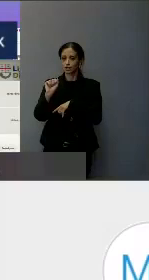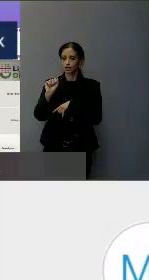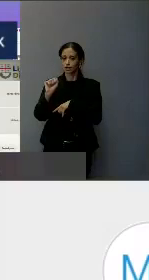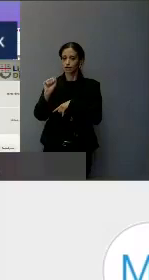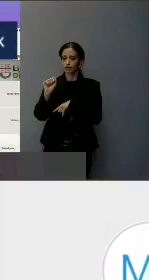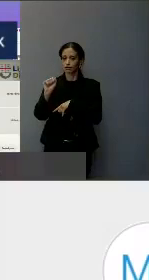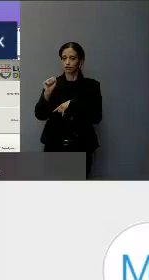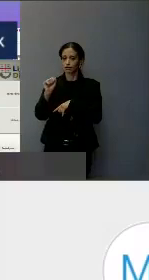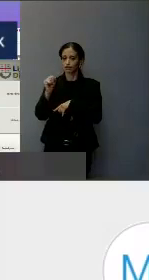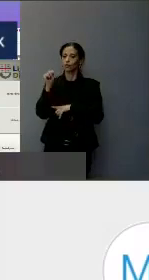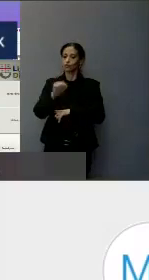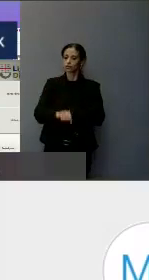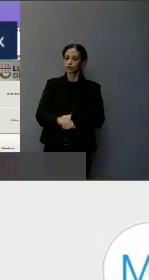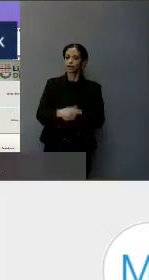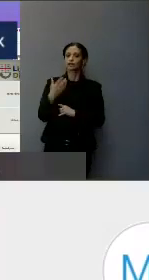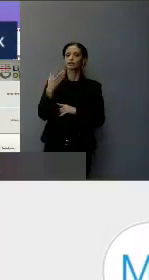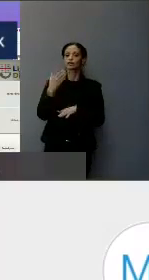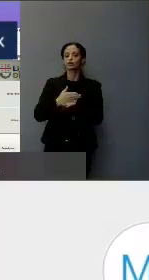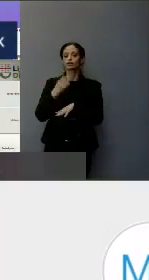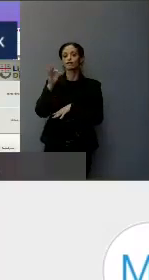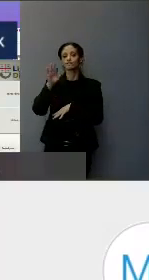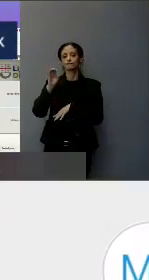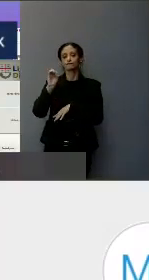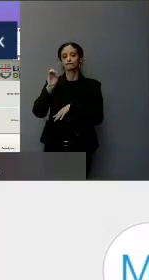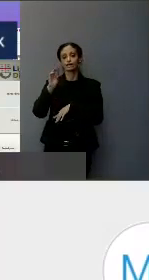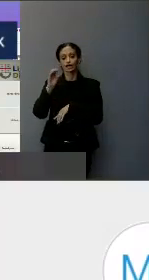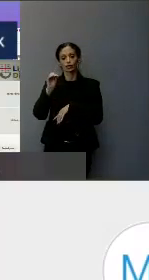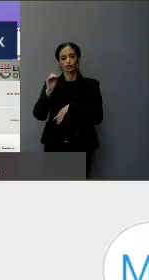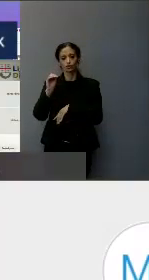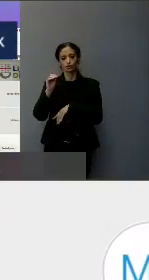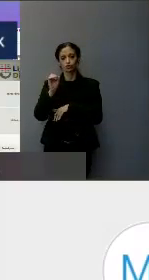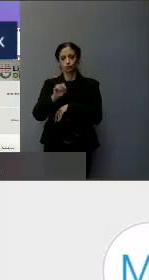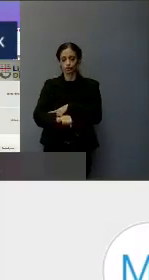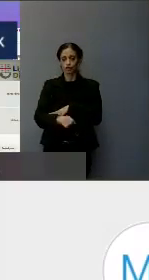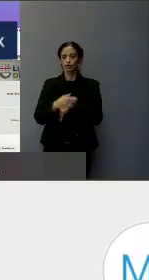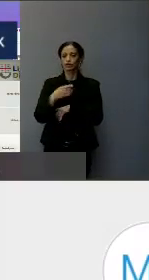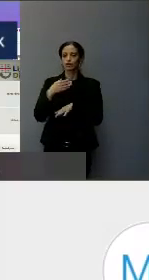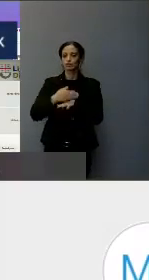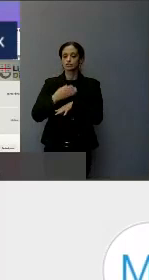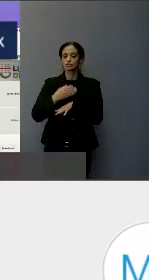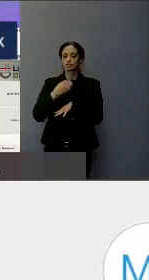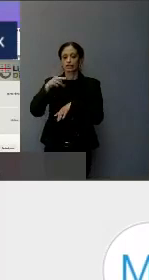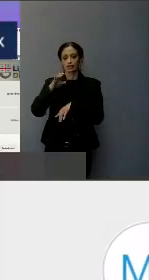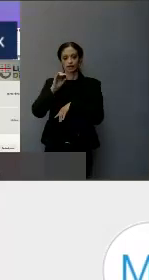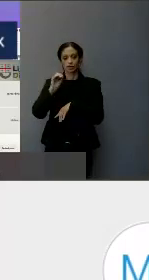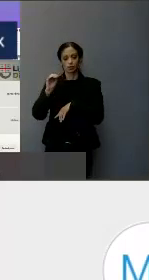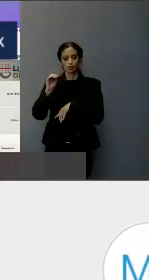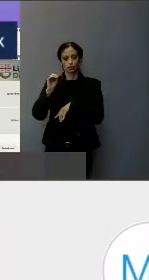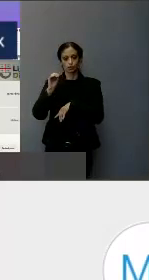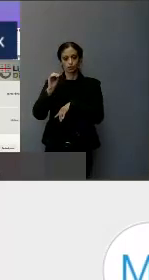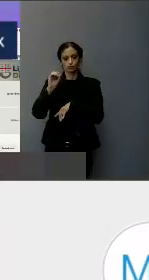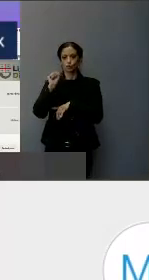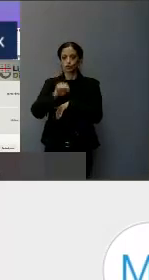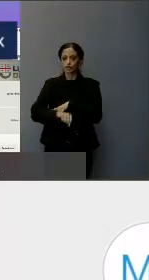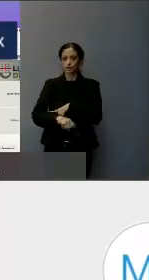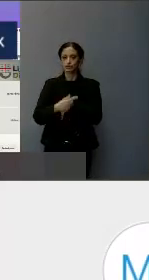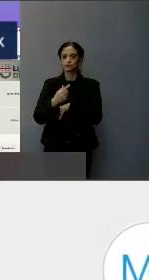contrario consigliere ferrero contrario consigliere grillo contrario